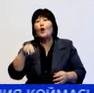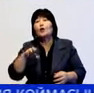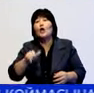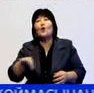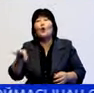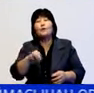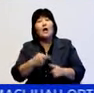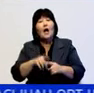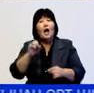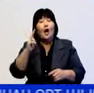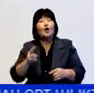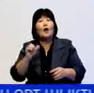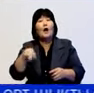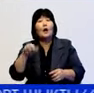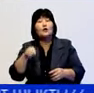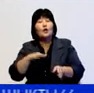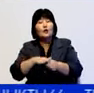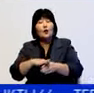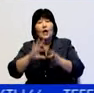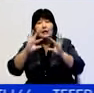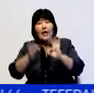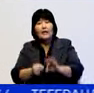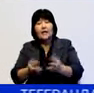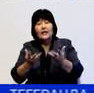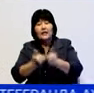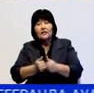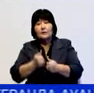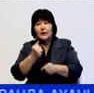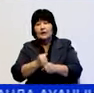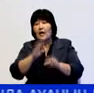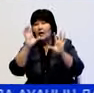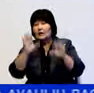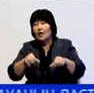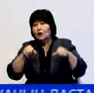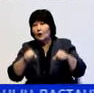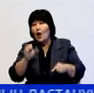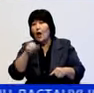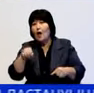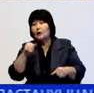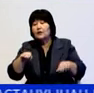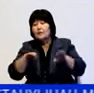облыстары. Әлеуметтік аудит бойынша толыққанды аналитикалық есеп жасалды. Заңға құқықтық аудит те